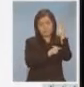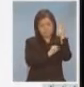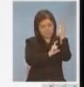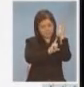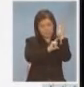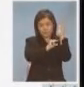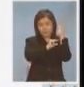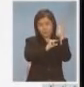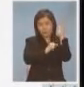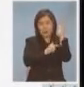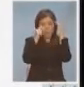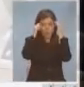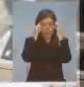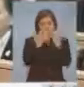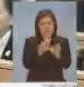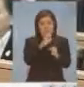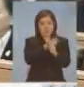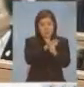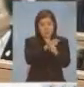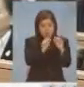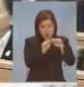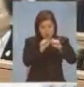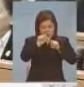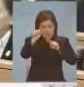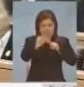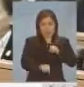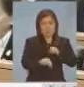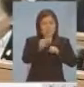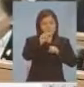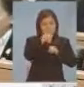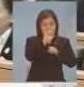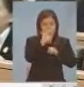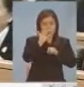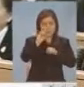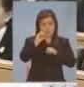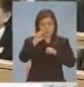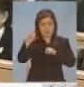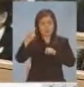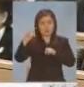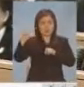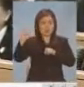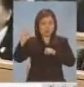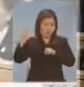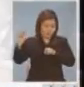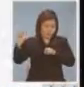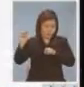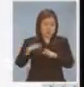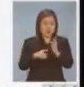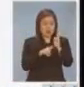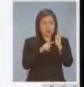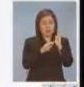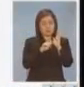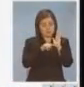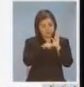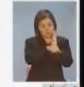เทพไปถึงหัวหินระยะทางก็ประมาณ180กิโลเมตรถึง200กิโลเมตรเท่านั้นและระยะที่4ก็คือกรุงเทพพัทย